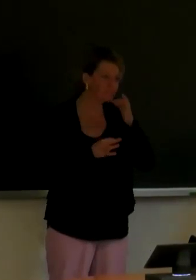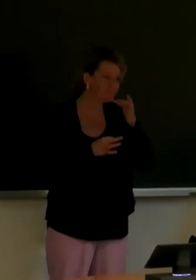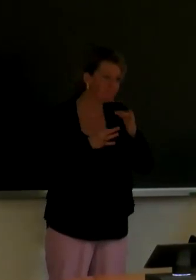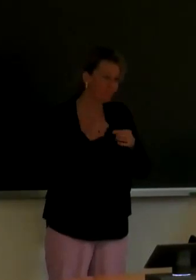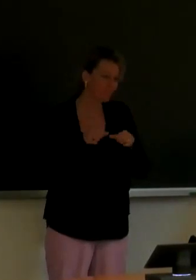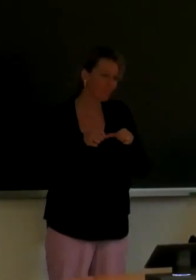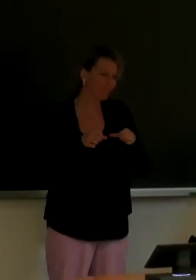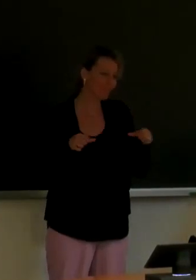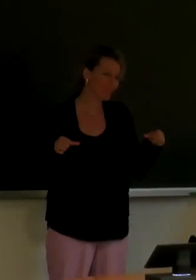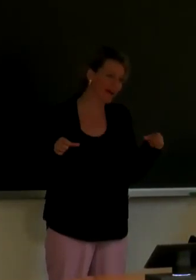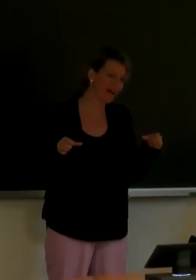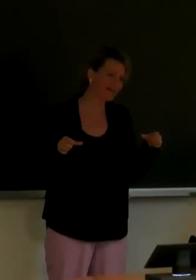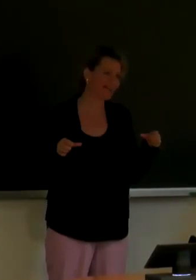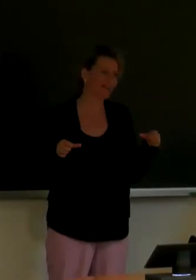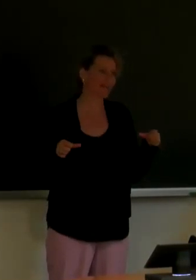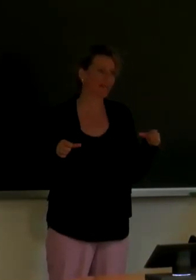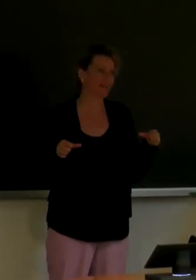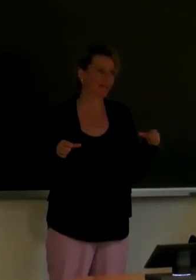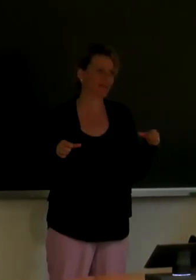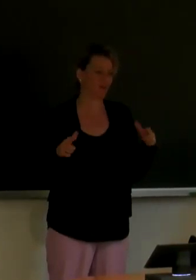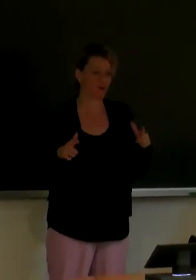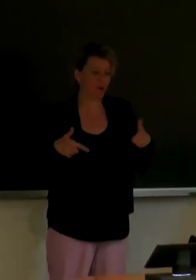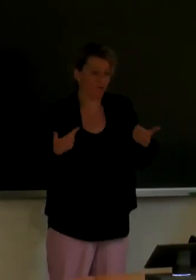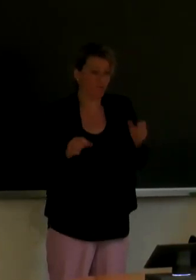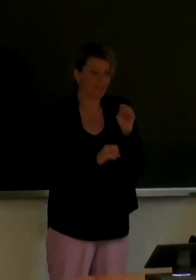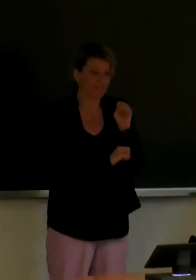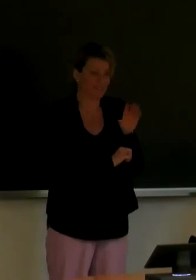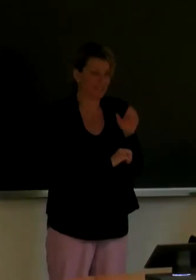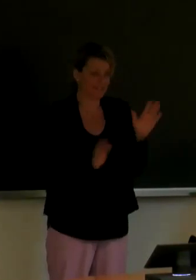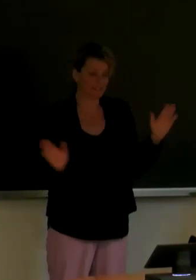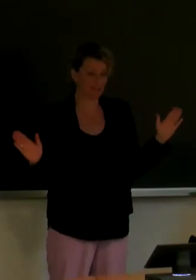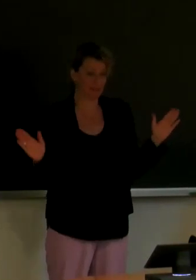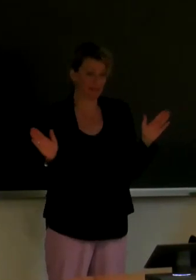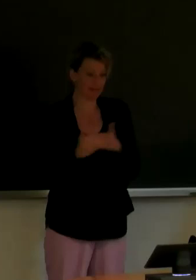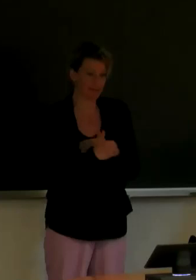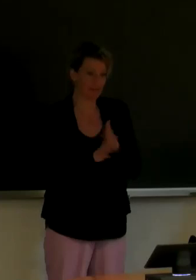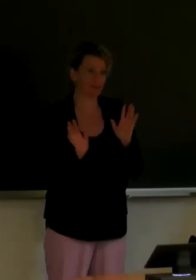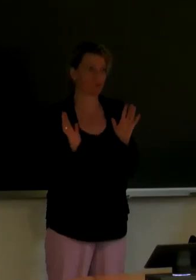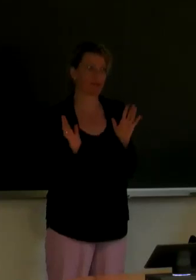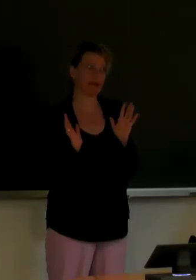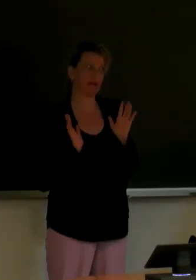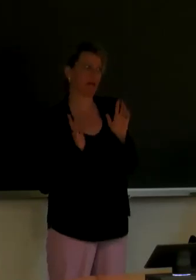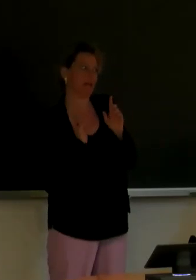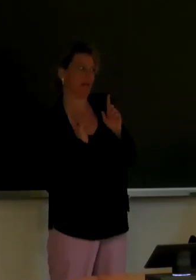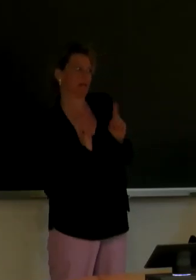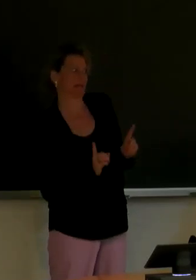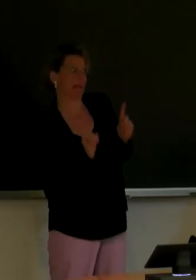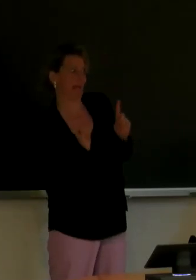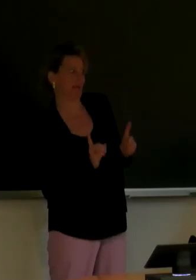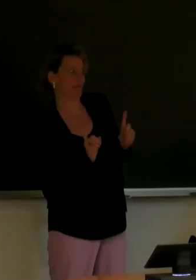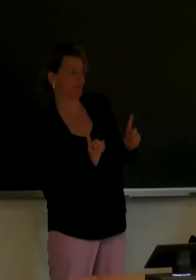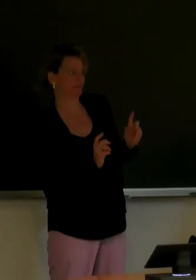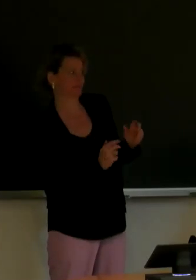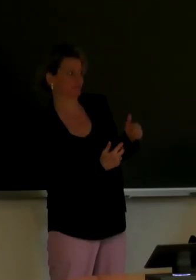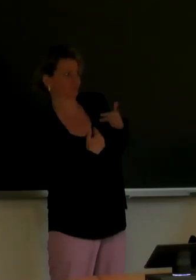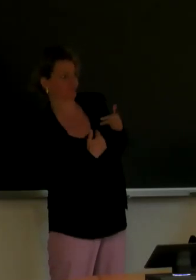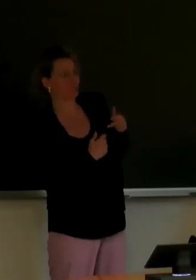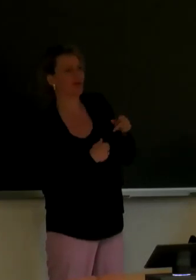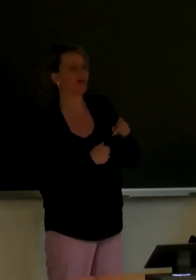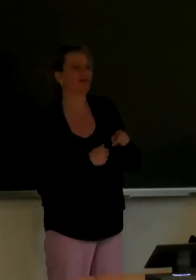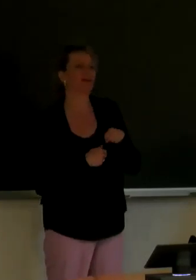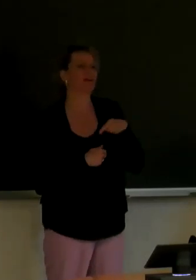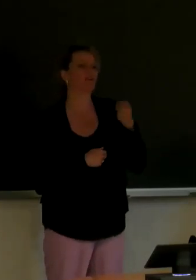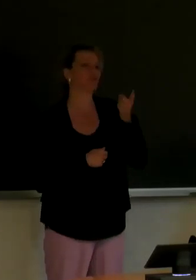che è l'offerta didattica del nostro Dipartimento, ma mi sgridano se non ricordo che domani mattina alle ore 10 presso il Dipartimento di